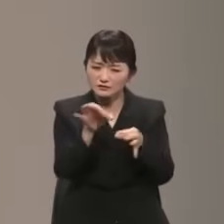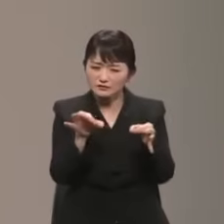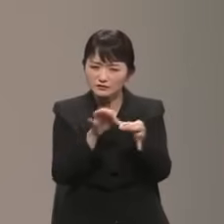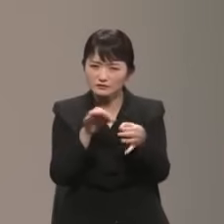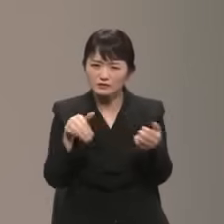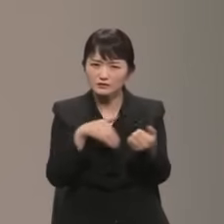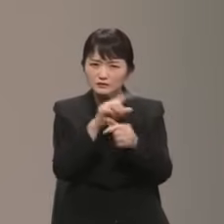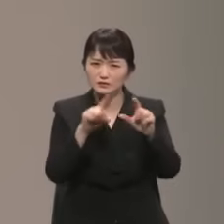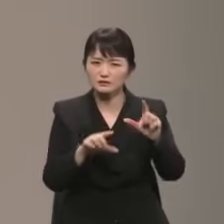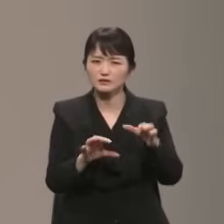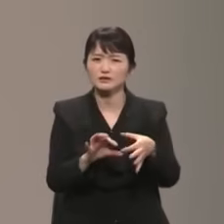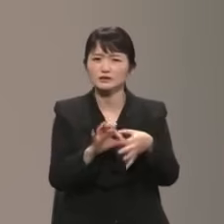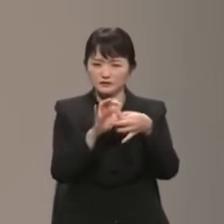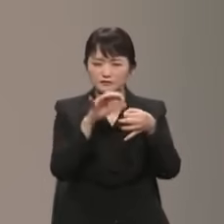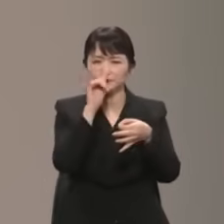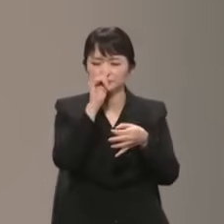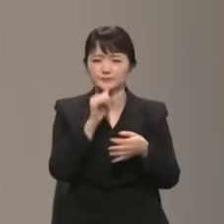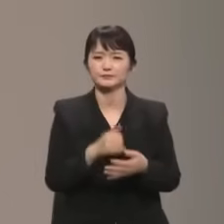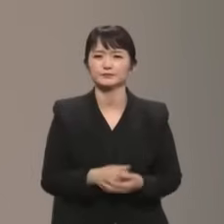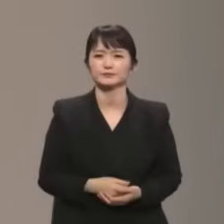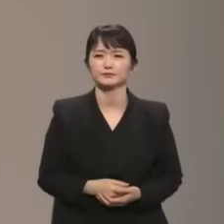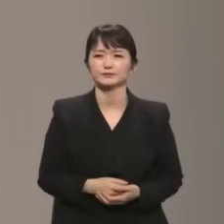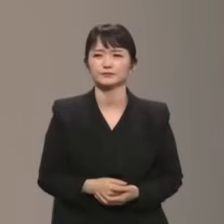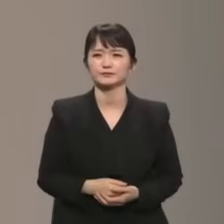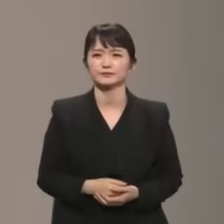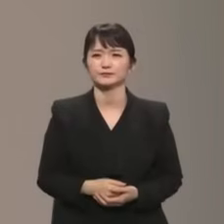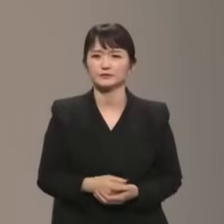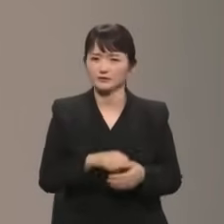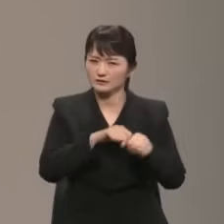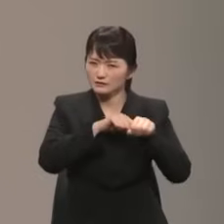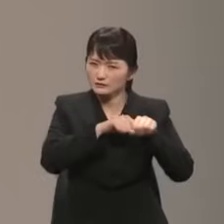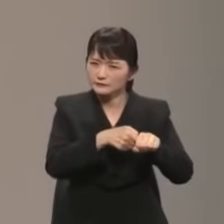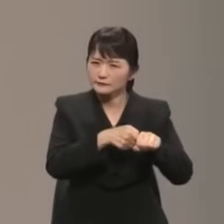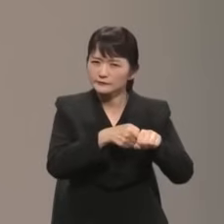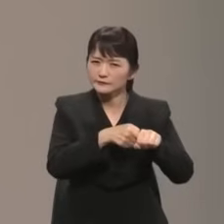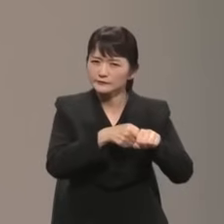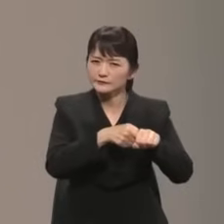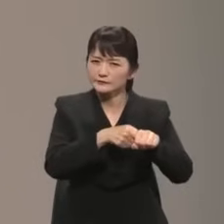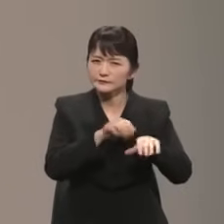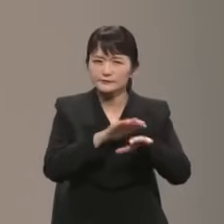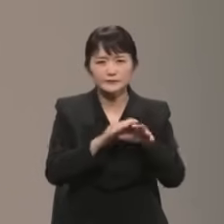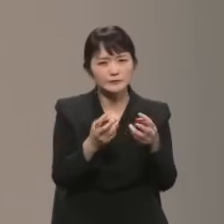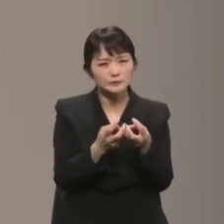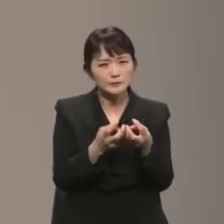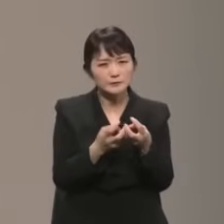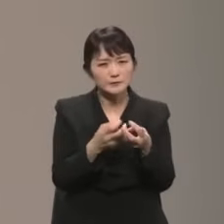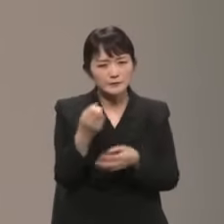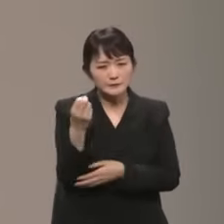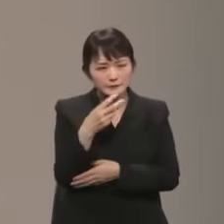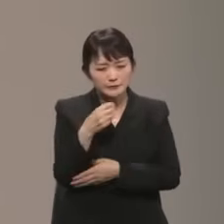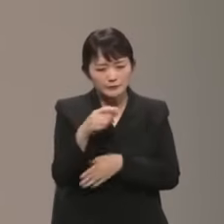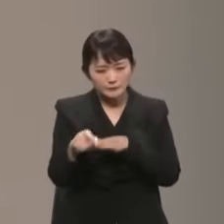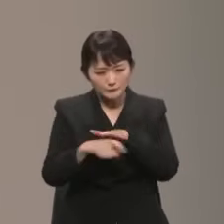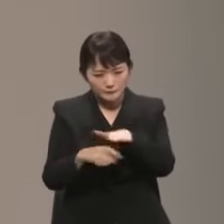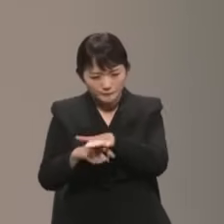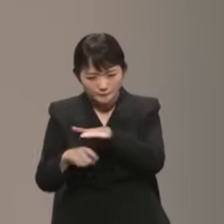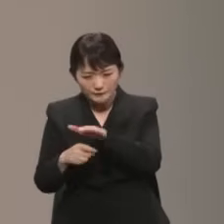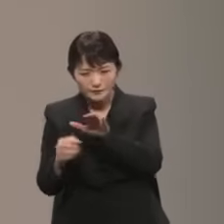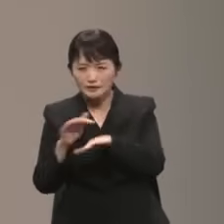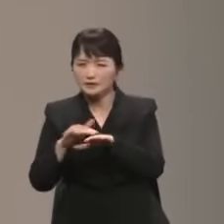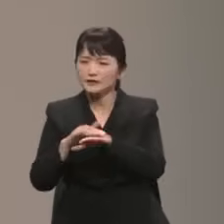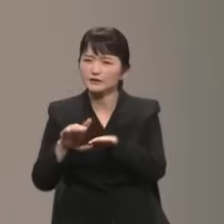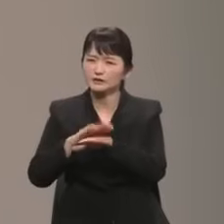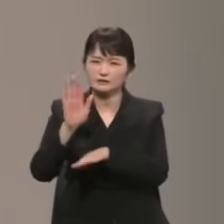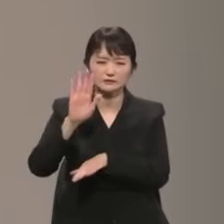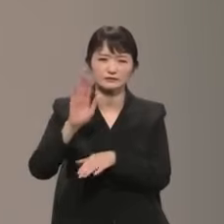결부되어 있는 부분이기 때문에 그 이게 우리가 처벌만 해서는 이걸 대책 이런 상습성이 이런 부분들을 해결할 수 있는 부분이